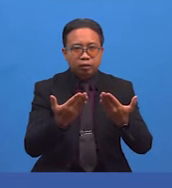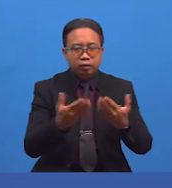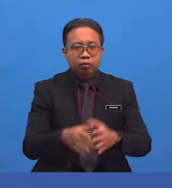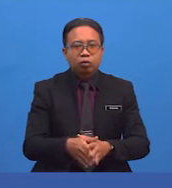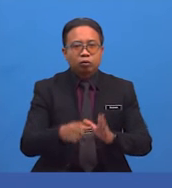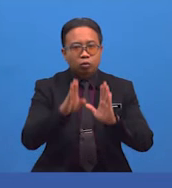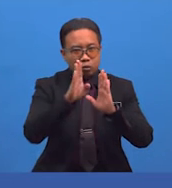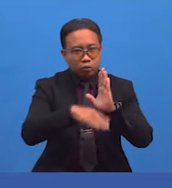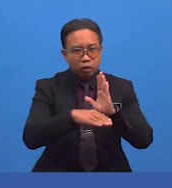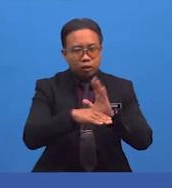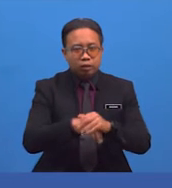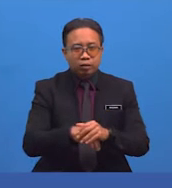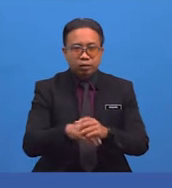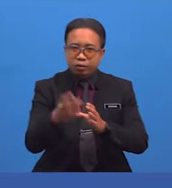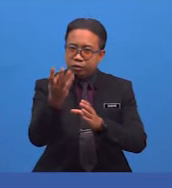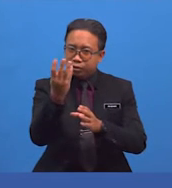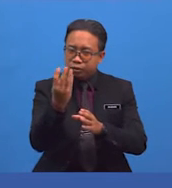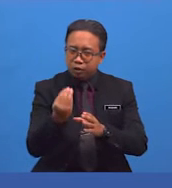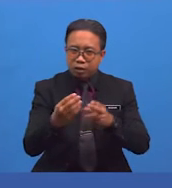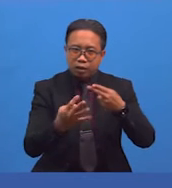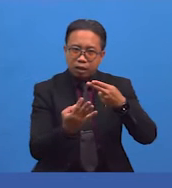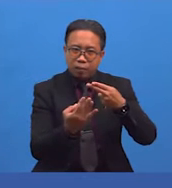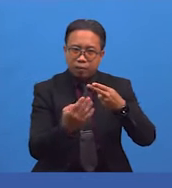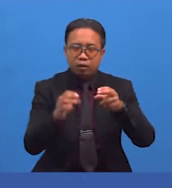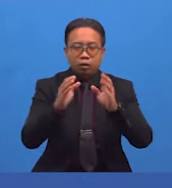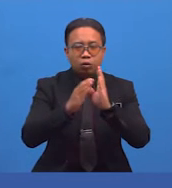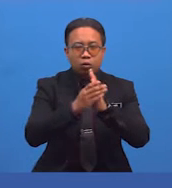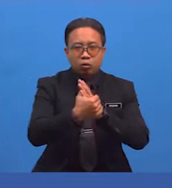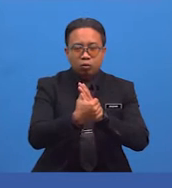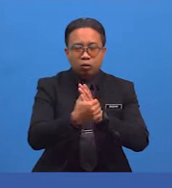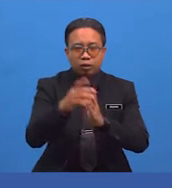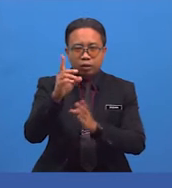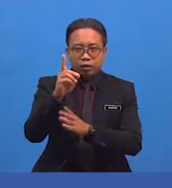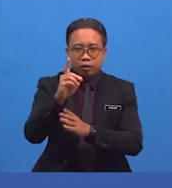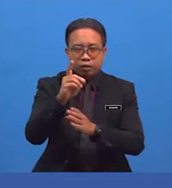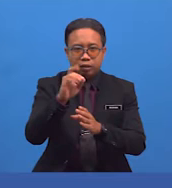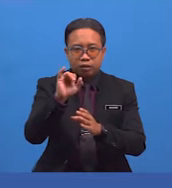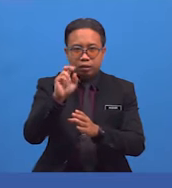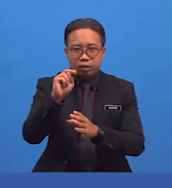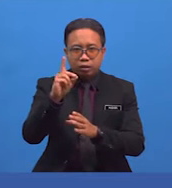Bagaimanakah kita dapat mengurangkan penyerapan haba oleh dinding rumah kita?